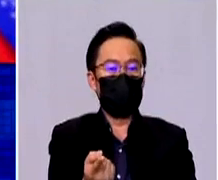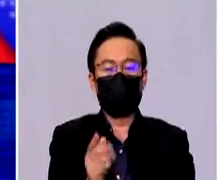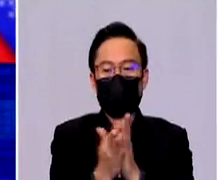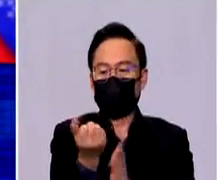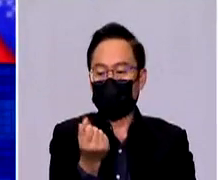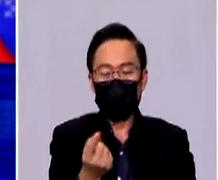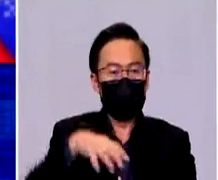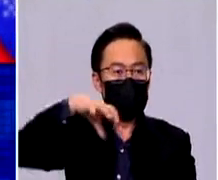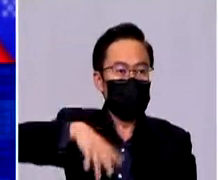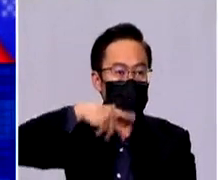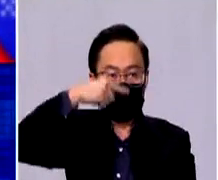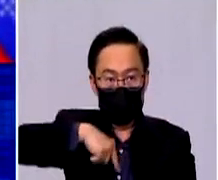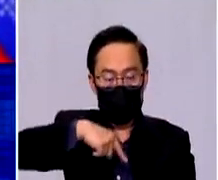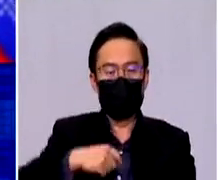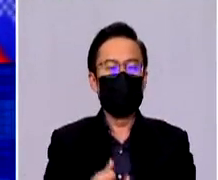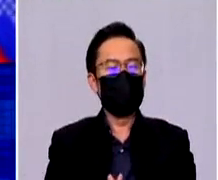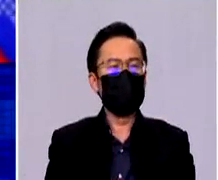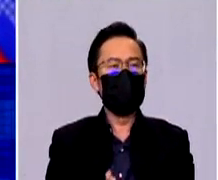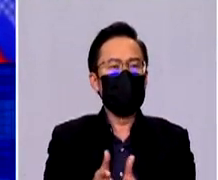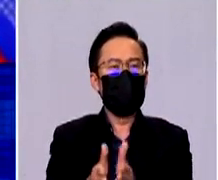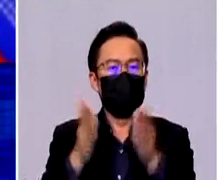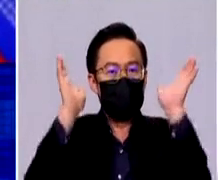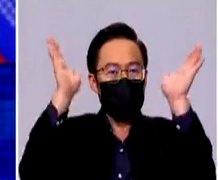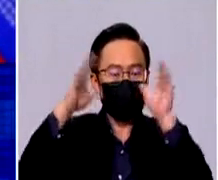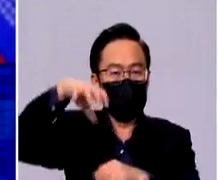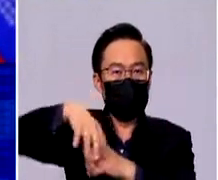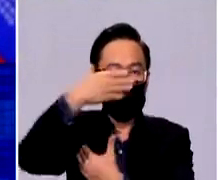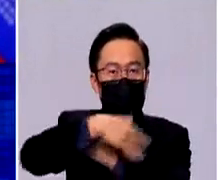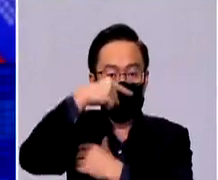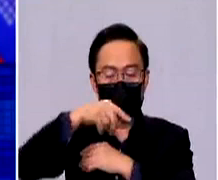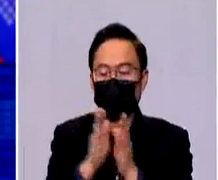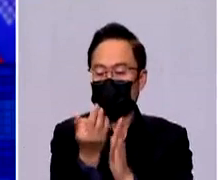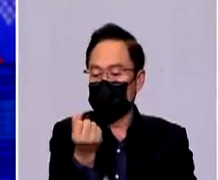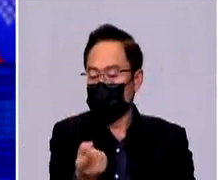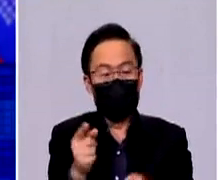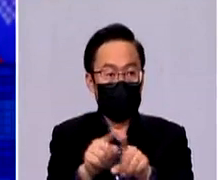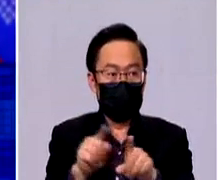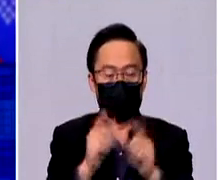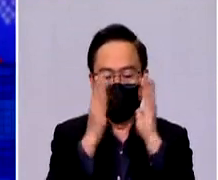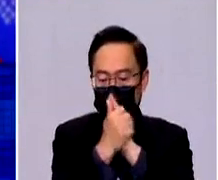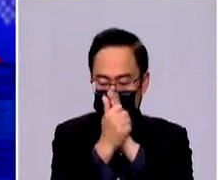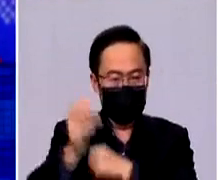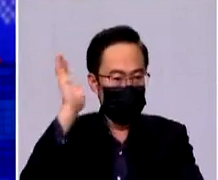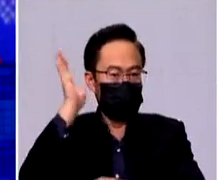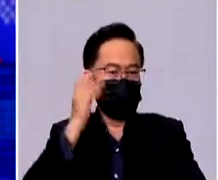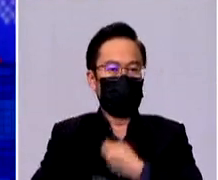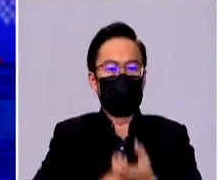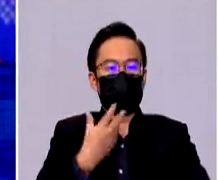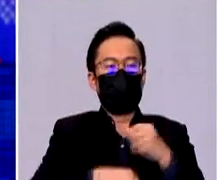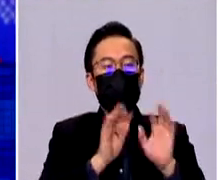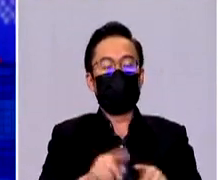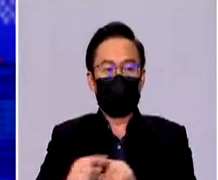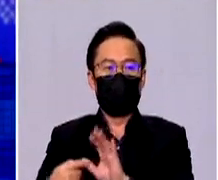Facebook สำนักข่าวไทยและเพจทีม PR การรถไฟแห่งประเทศไทยค่ะจะมีวิทยากรที่พร้อมให้ข้อมูลในแง่มุมต่างๆครบถ้วนนะค